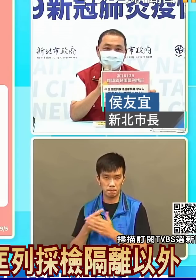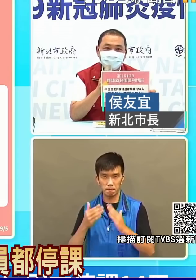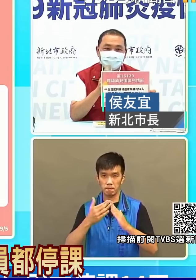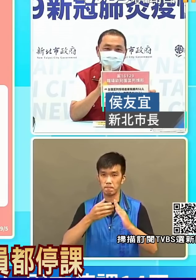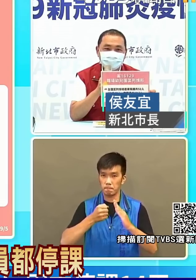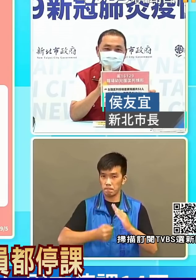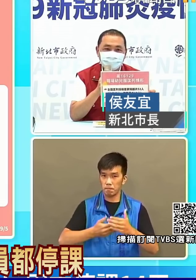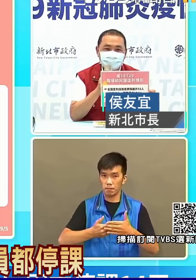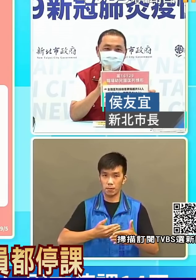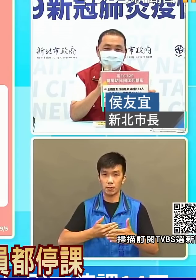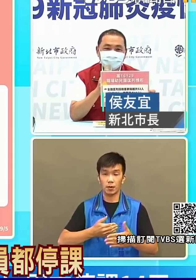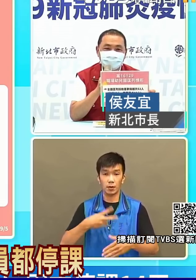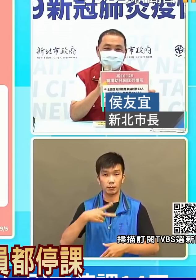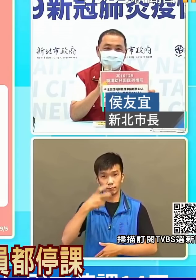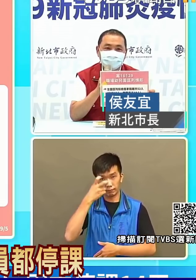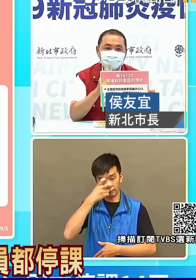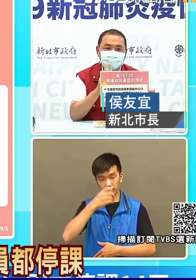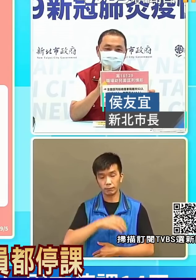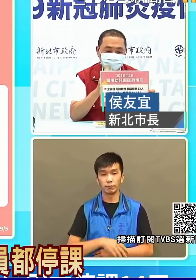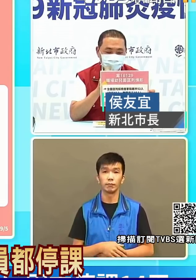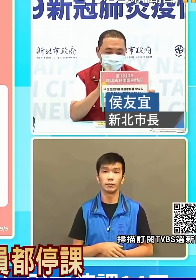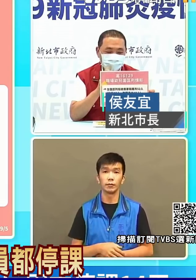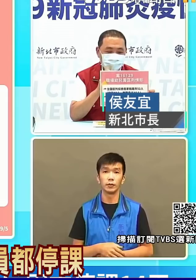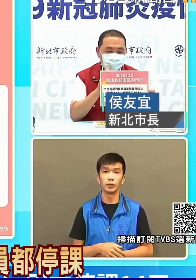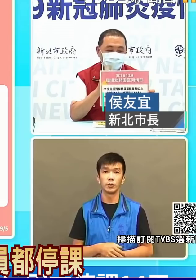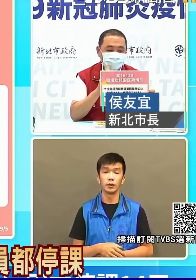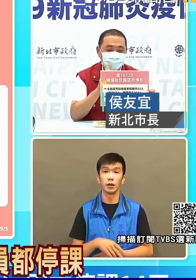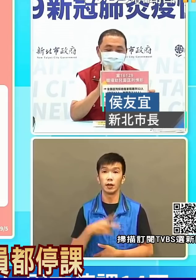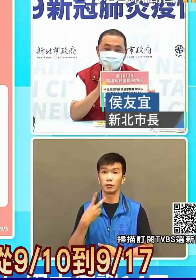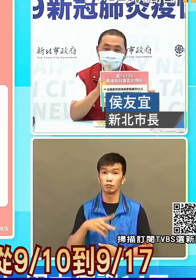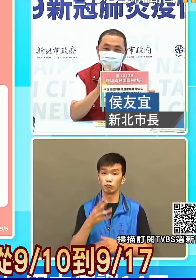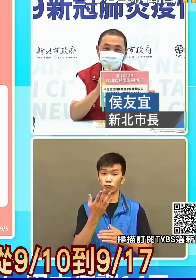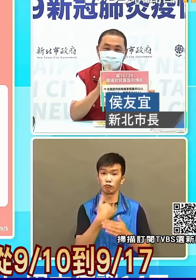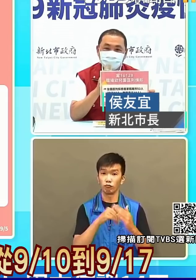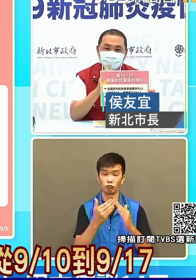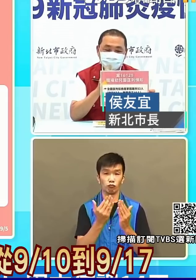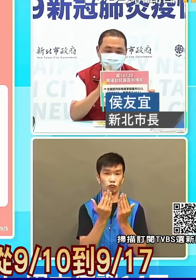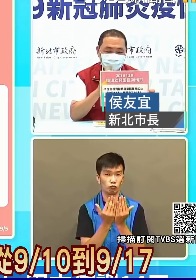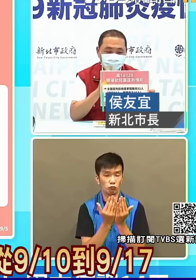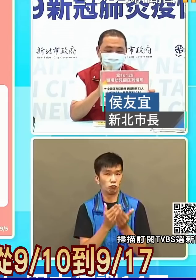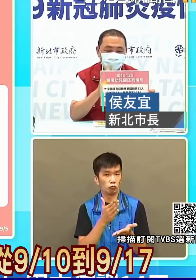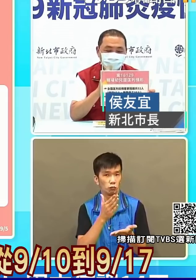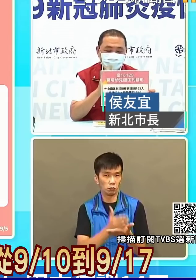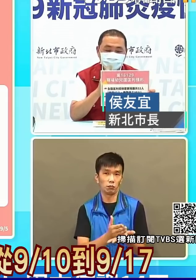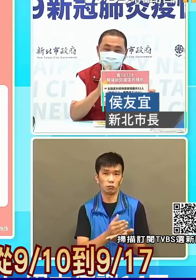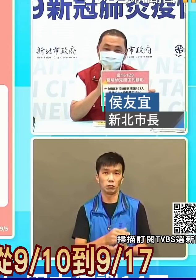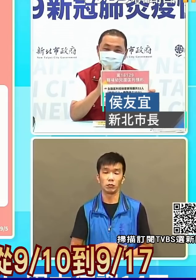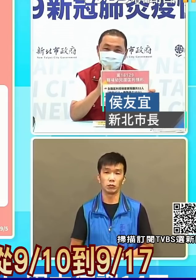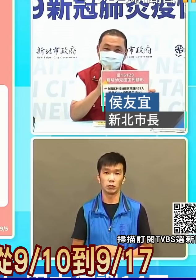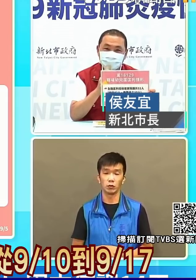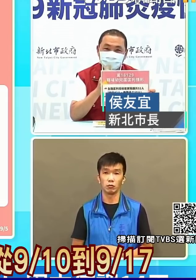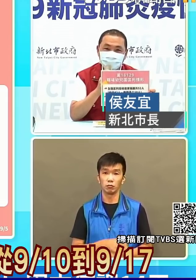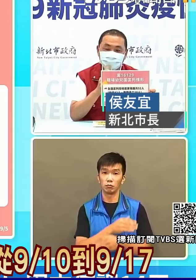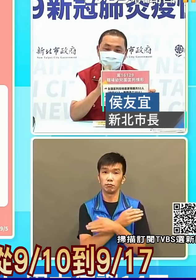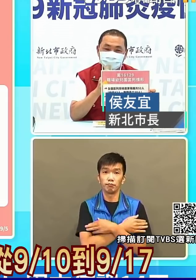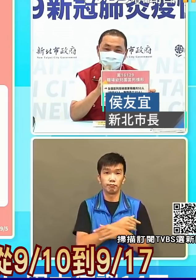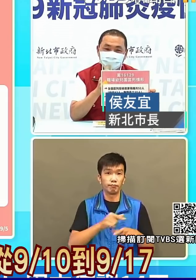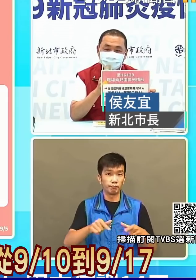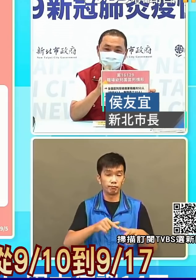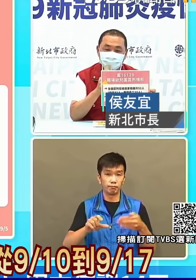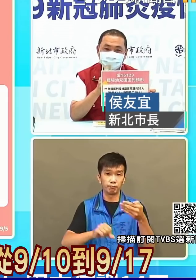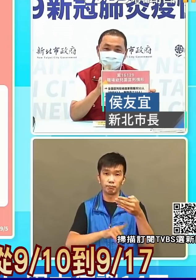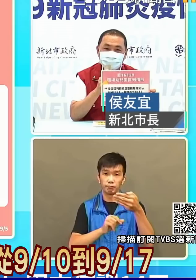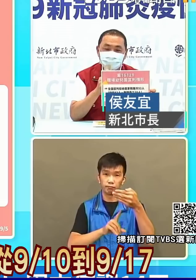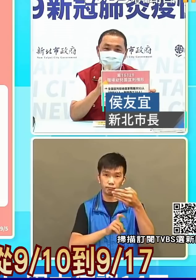外，学校全年都停课，所以幼儿园的停课从9月10号